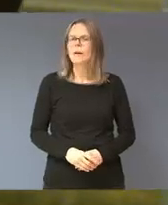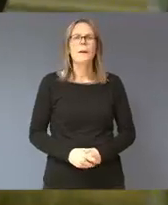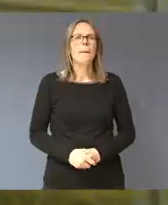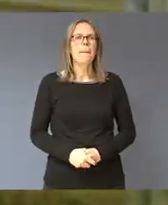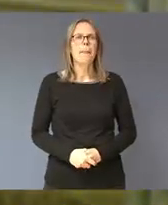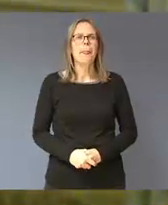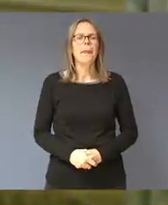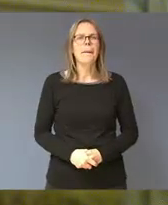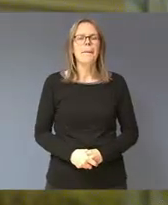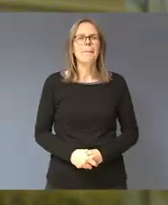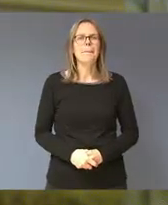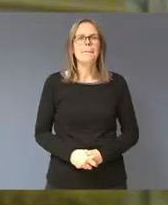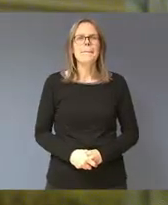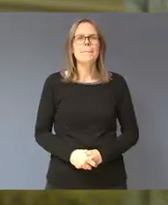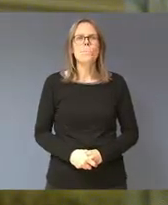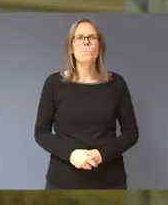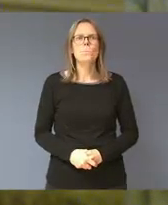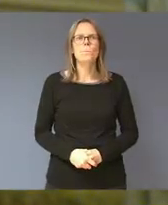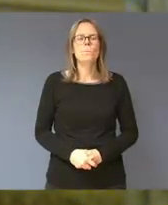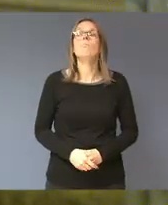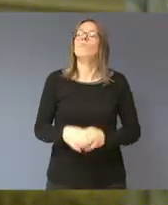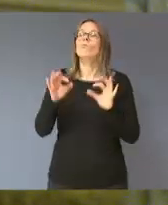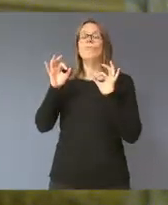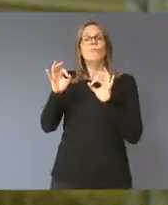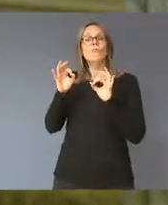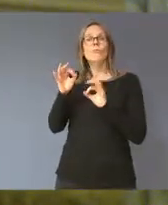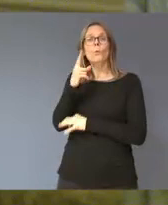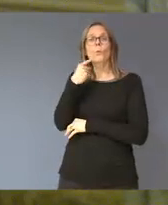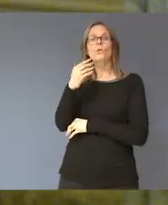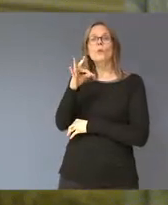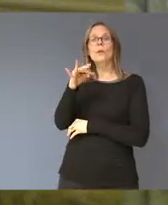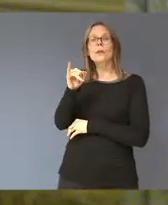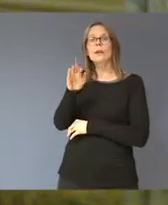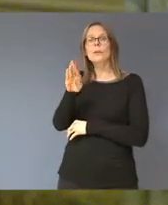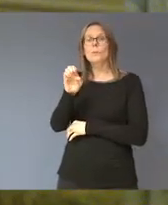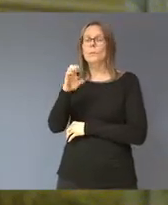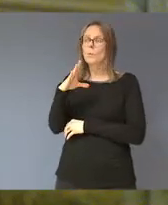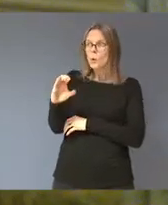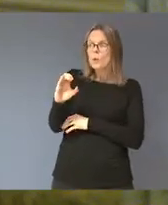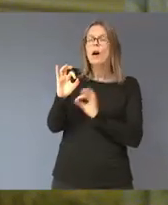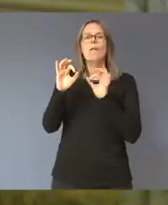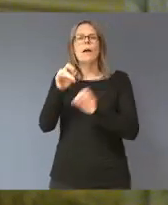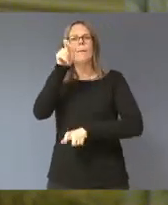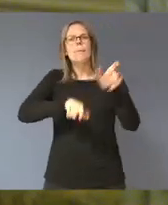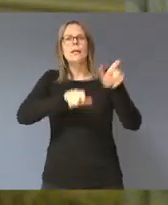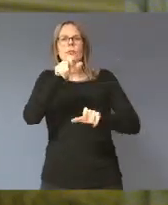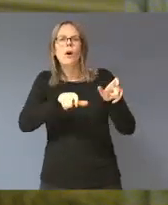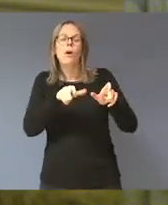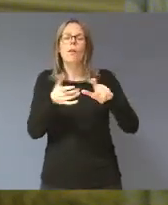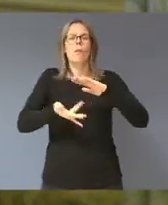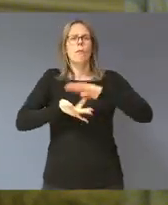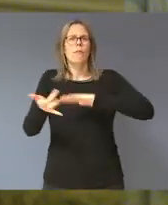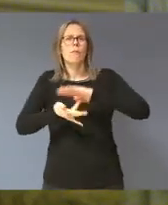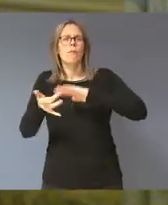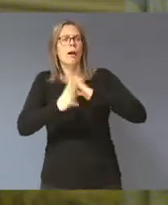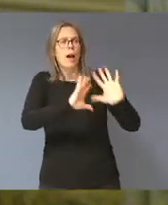Alors, effectivement, la question, Monsieur Tiburce, vous l'avez bien dit, la question de l'accueil des personnes en situation d'exil ne